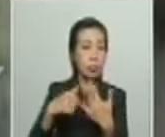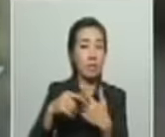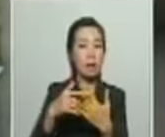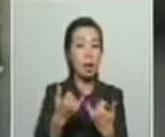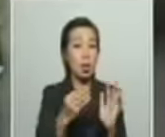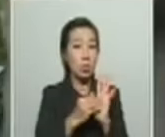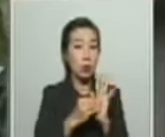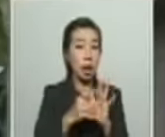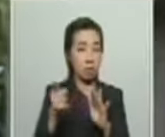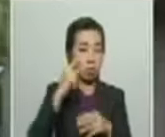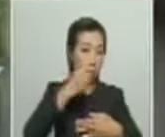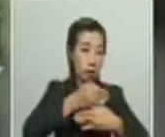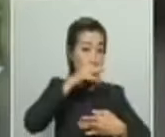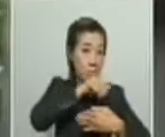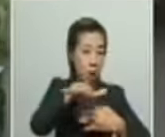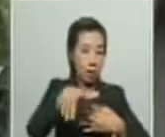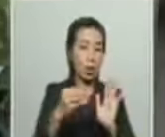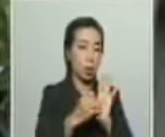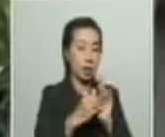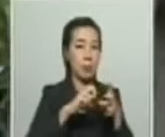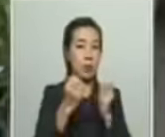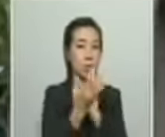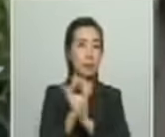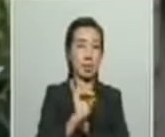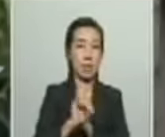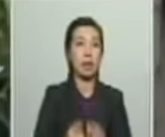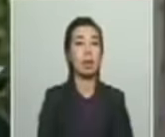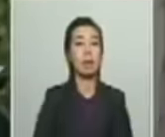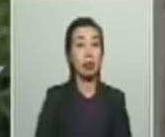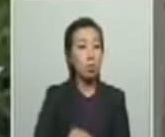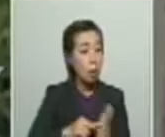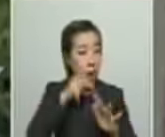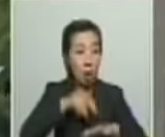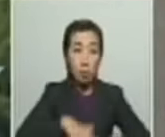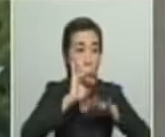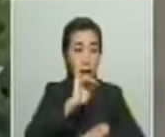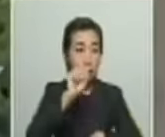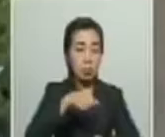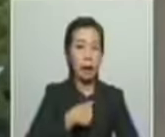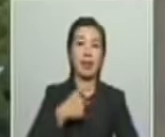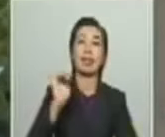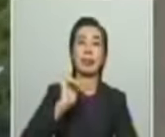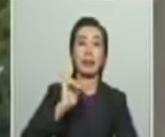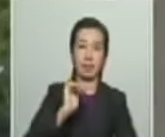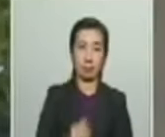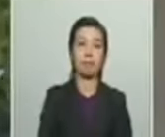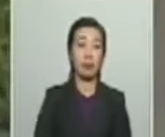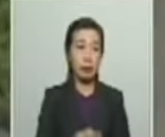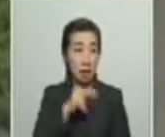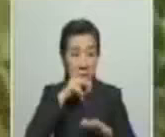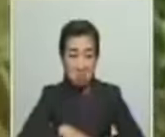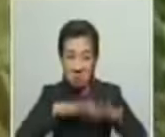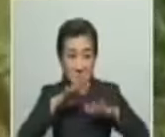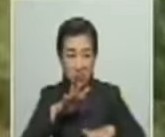นี้ยังไม่มีผลกระทบกับกรุงเทพค่ะ ครับ ยืนยันนะคะ เขายืนยันว่าน้ำไม่ท่วมใช่ไหม ยังค่ะ แม่ กรุงเทพยัง ไม่ท่วมจริงเห